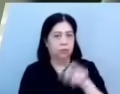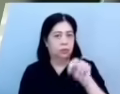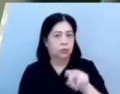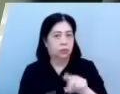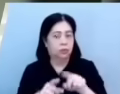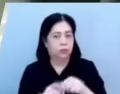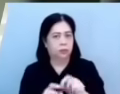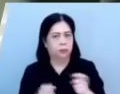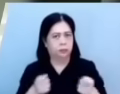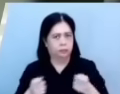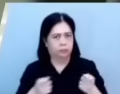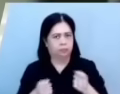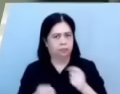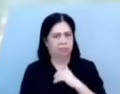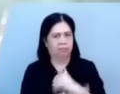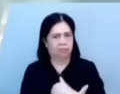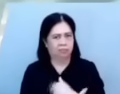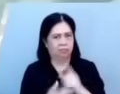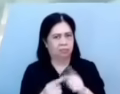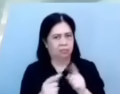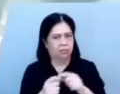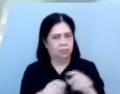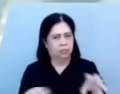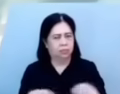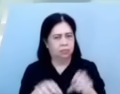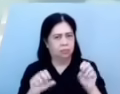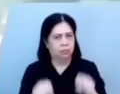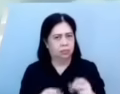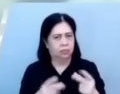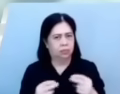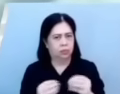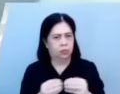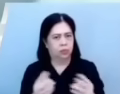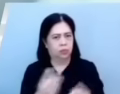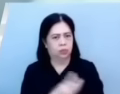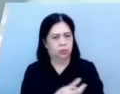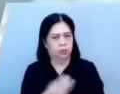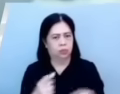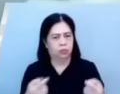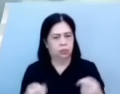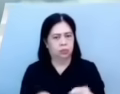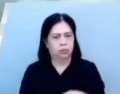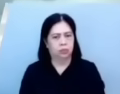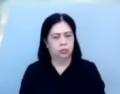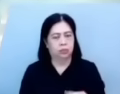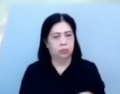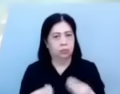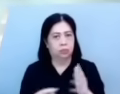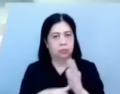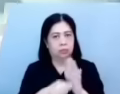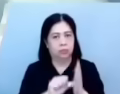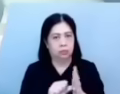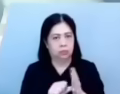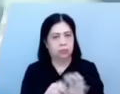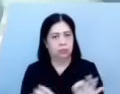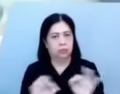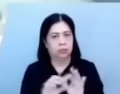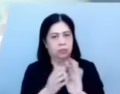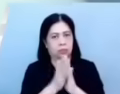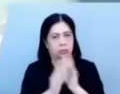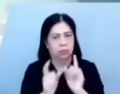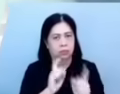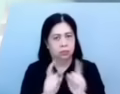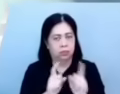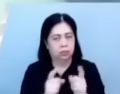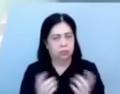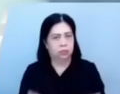at iwasan ang mga aktibidad na posibleng magpalala sa tensyon. Binigyang diin din nila ang halaga ng mapayapang dialogo sa pagsusulong